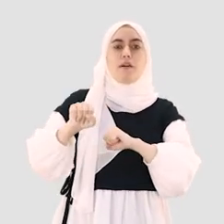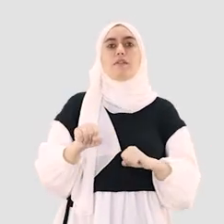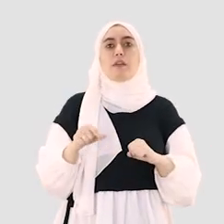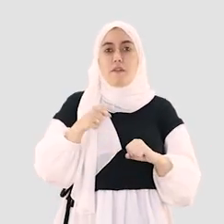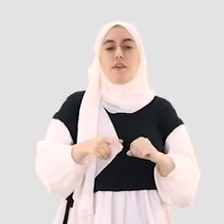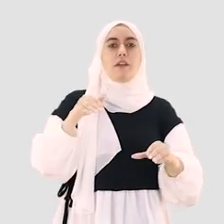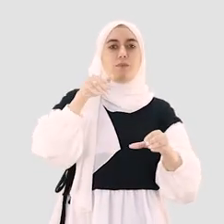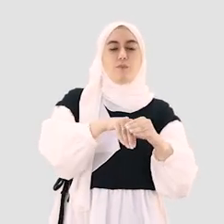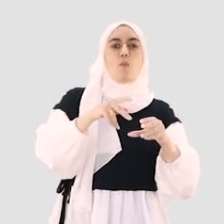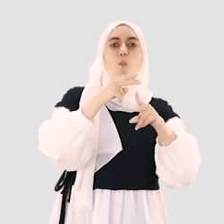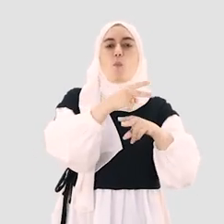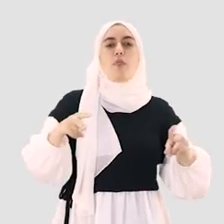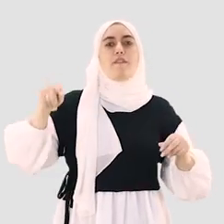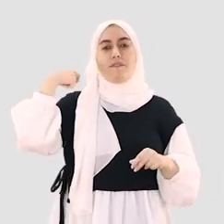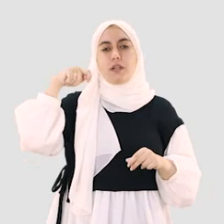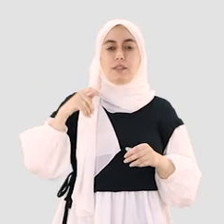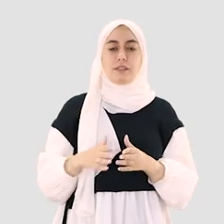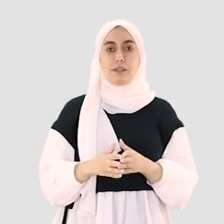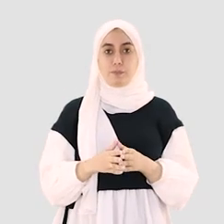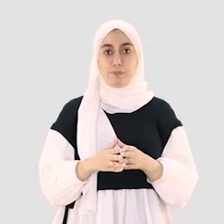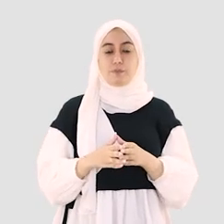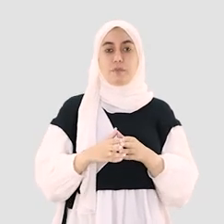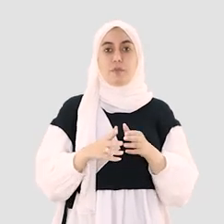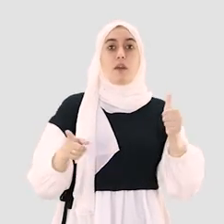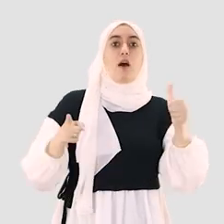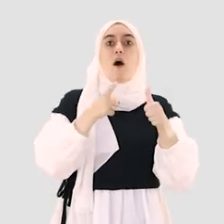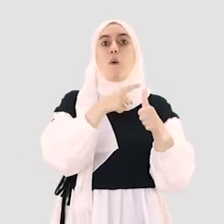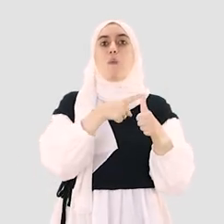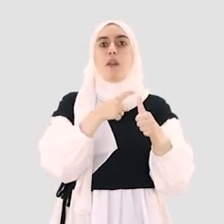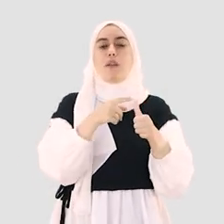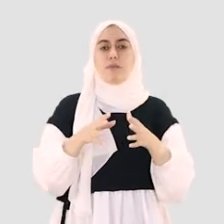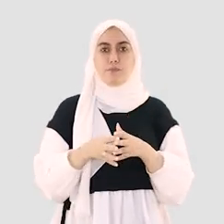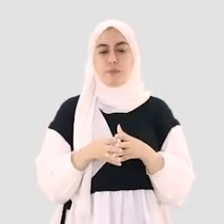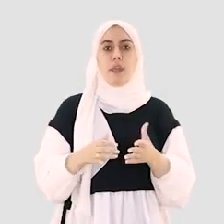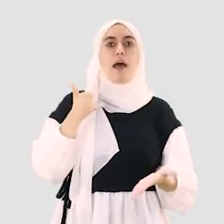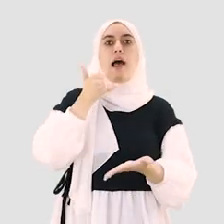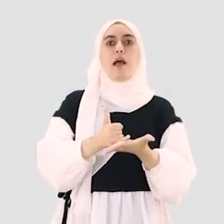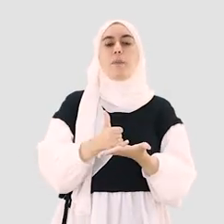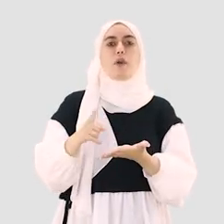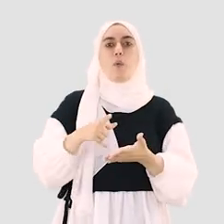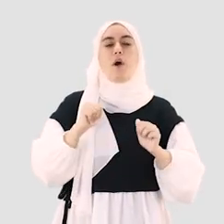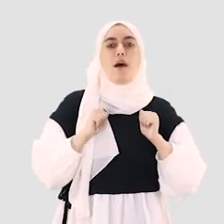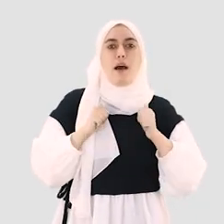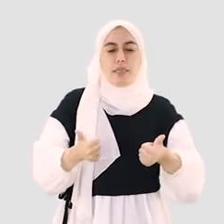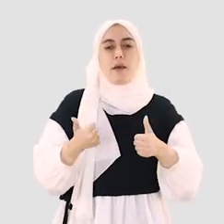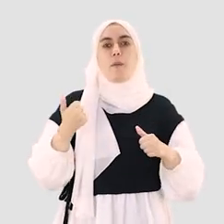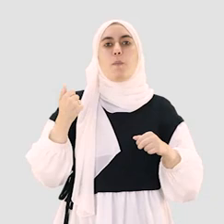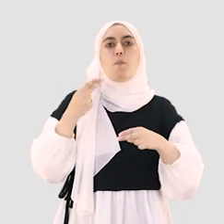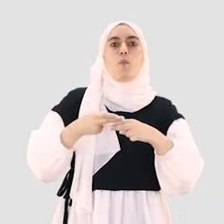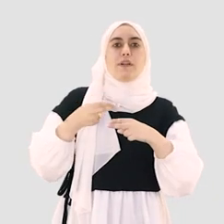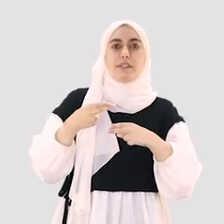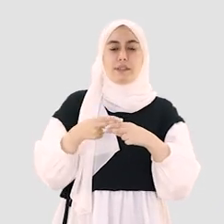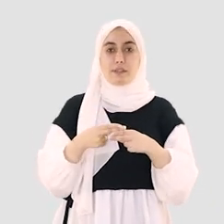وتشمل المحاور الرئيسيه التاليه المحور الاول الحاكميه والاداء